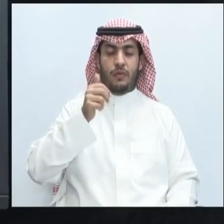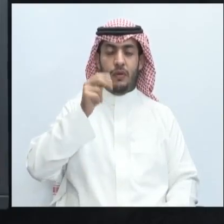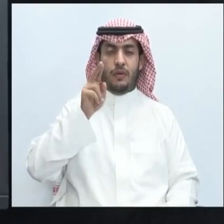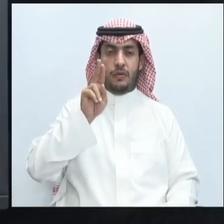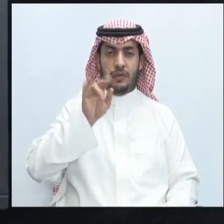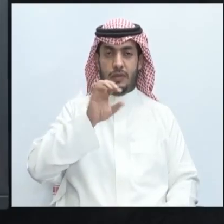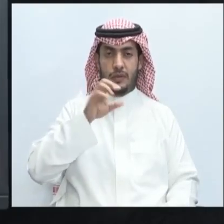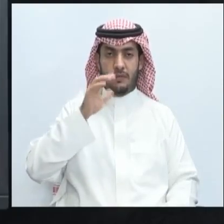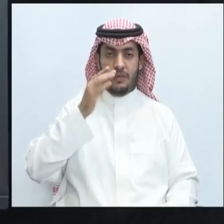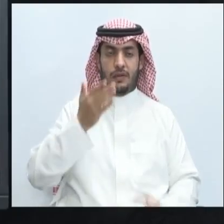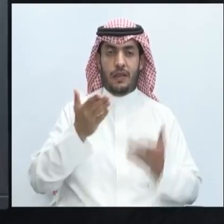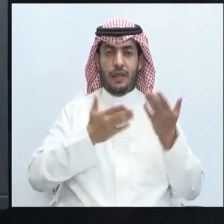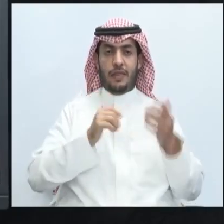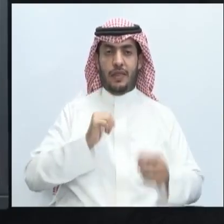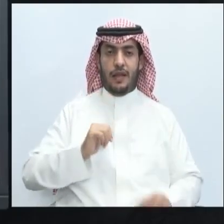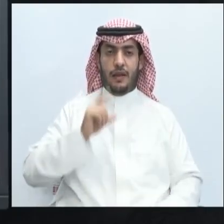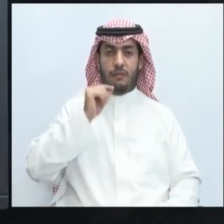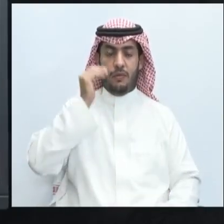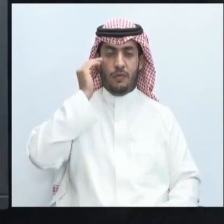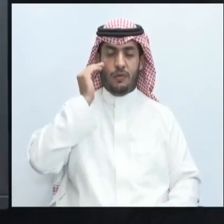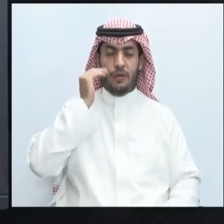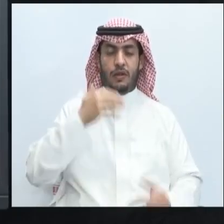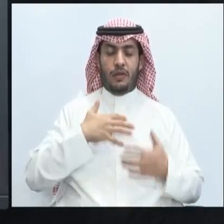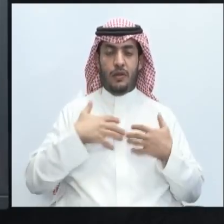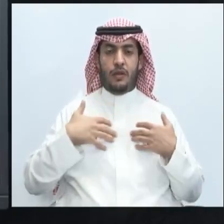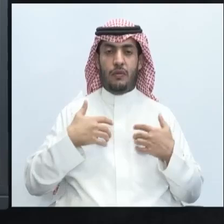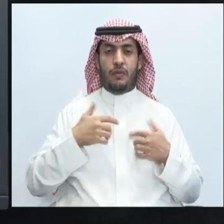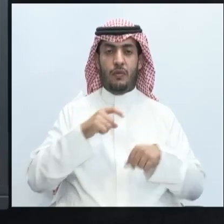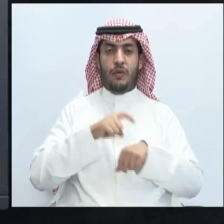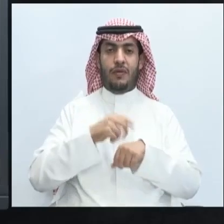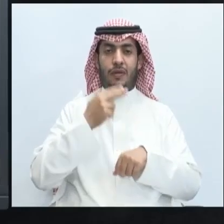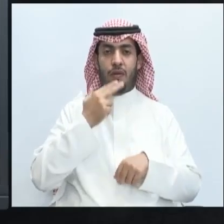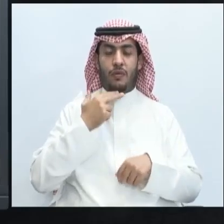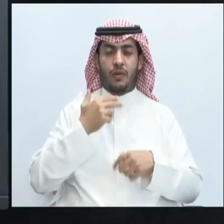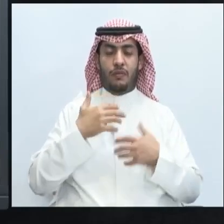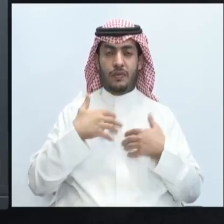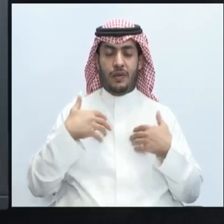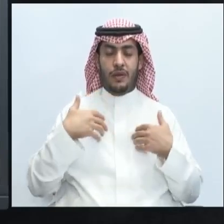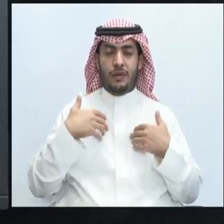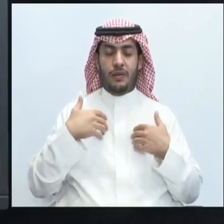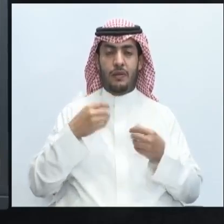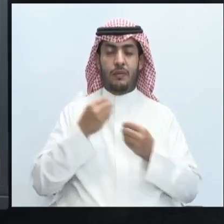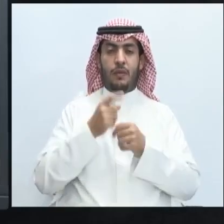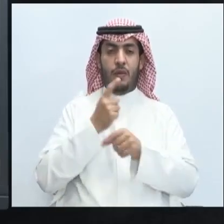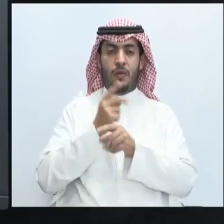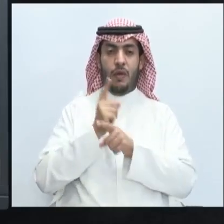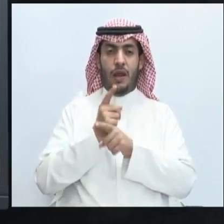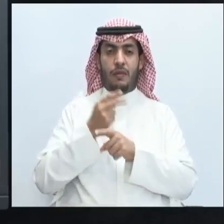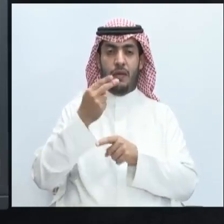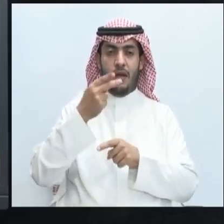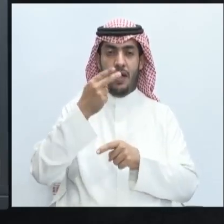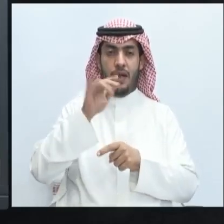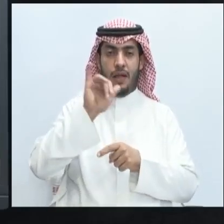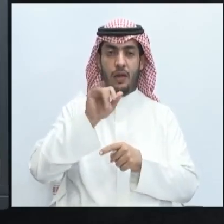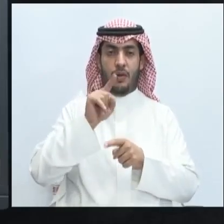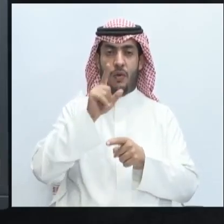واتم تسليم ابنائي الطلاب بنات الطالبات اسعد الله اوقاتكم بالخير والمسرات معكم معلمكم الاستاذ علي